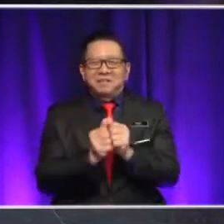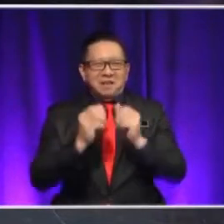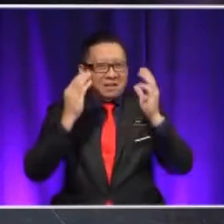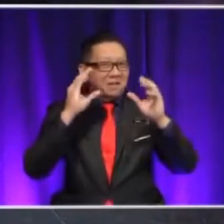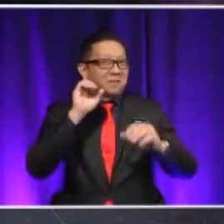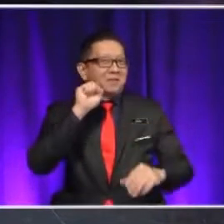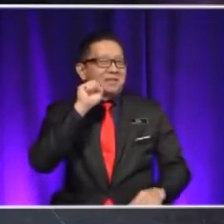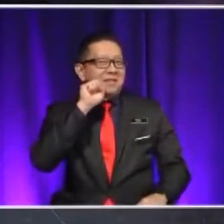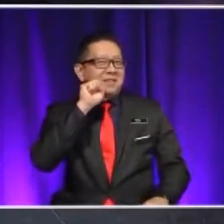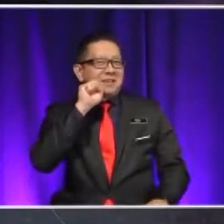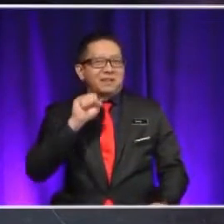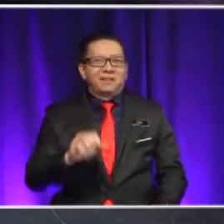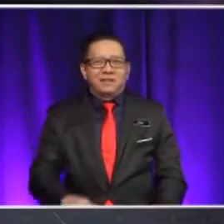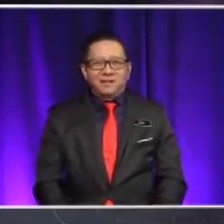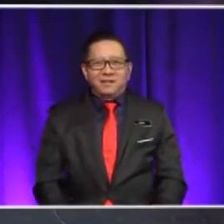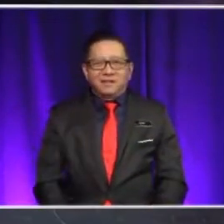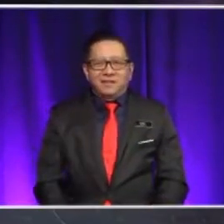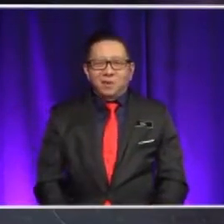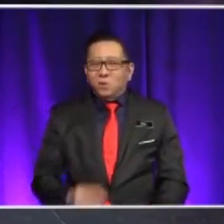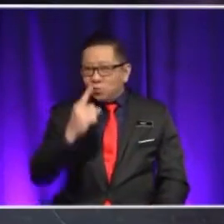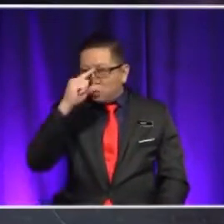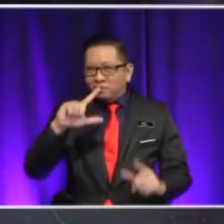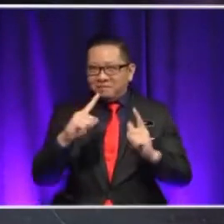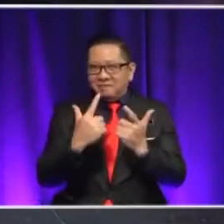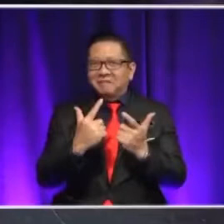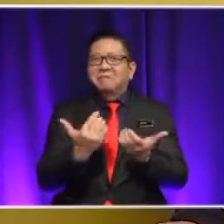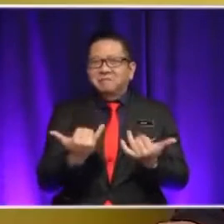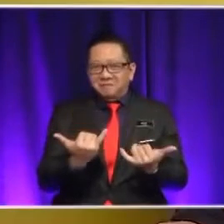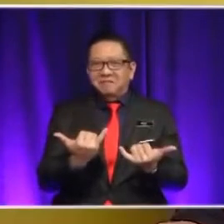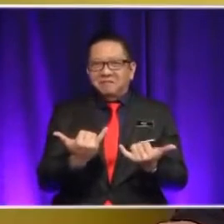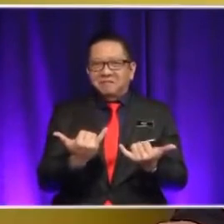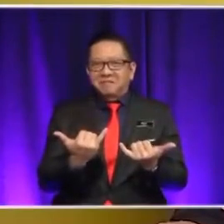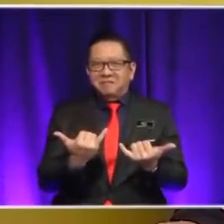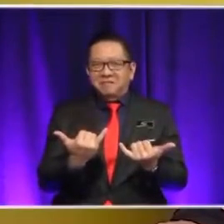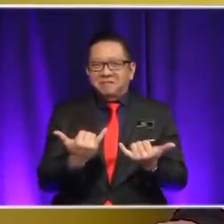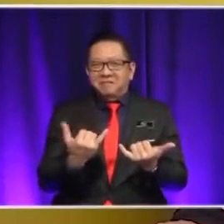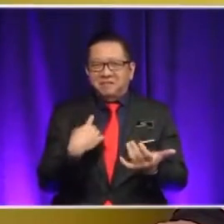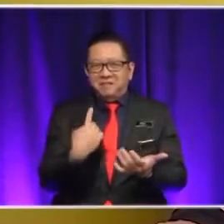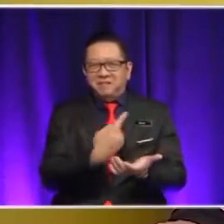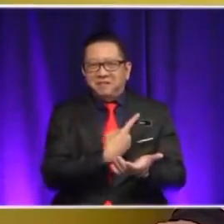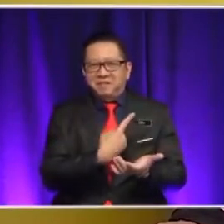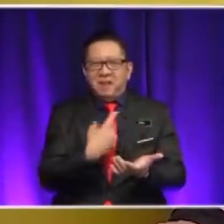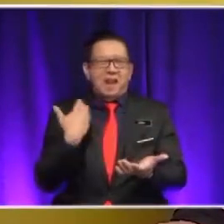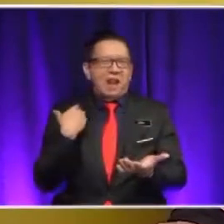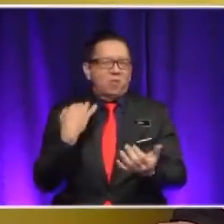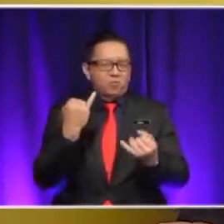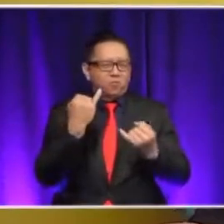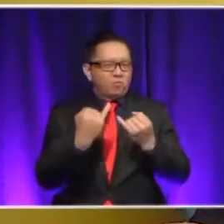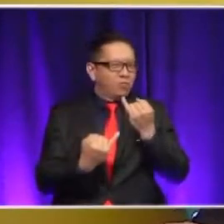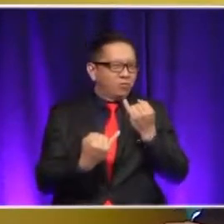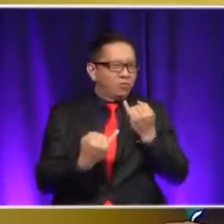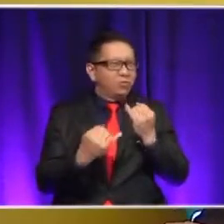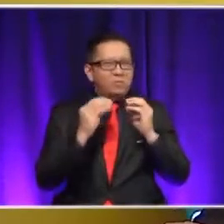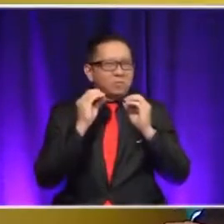C Gusti tentunya Oke untuk kelas kita yang sekarang ini kayaknya qt dah berada dipenghujung rancangannya eter